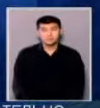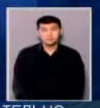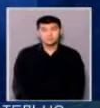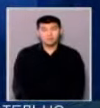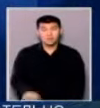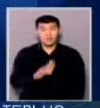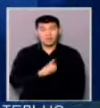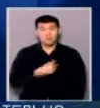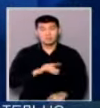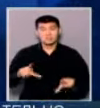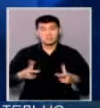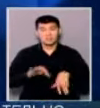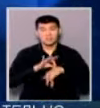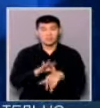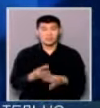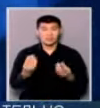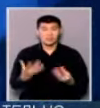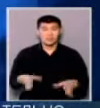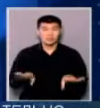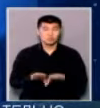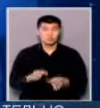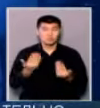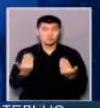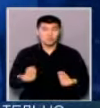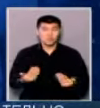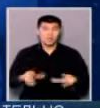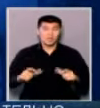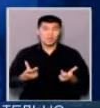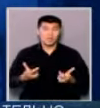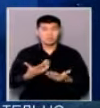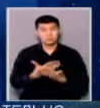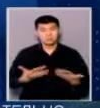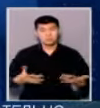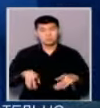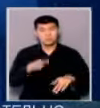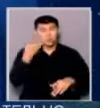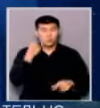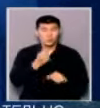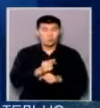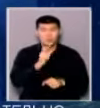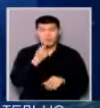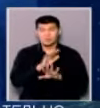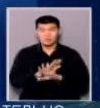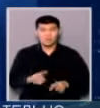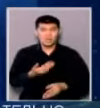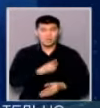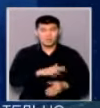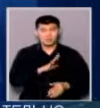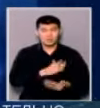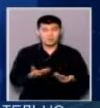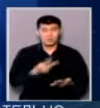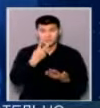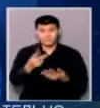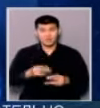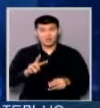Мы хотим, чтобы ЕНТ проходил как обычное мероприятие, как сдача IELTS, КАС-теста или любых других подобных экзаменов. На мой